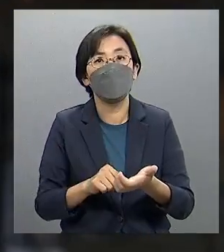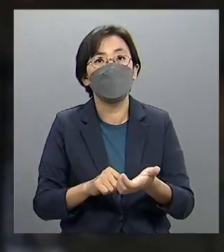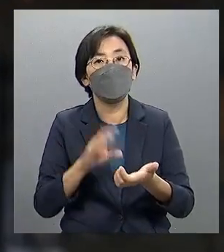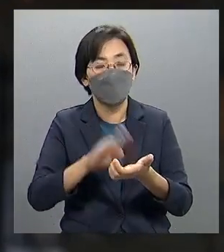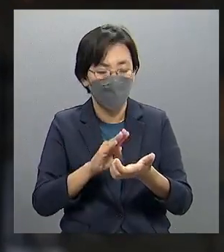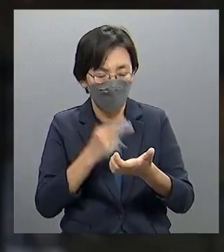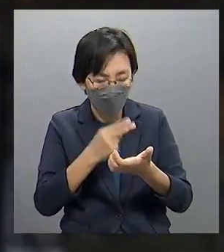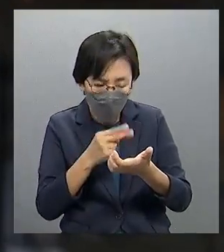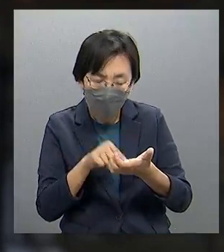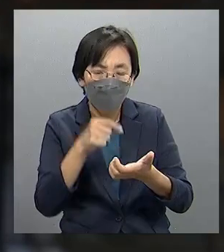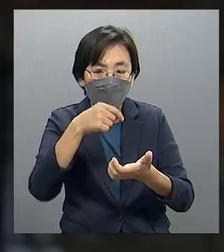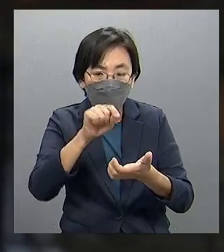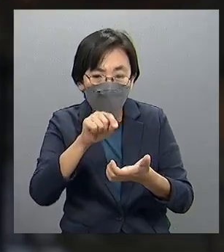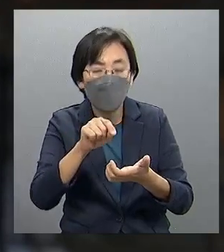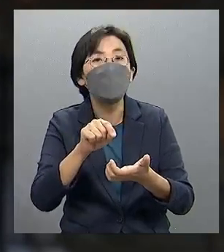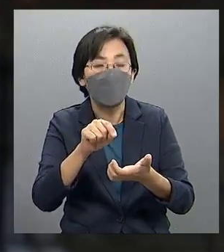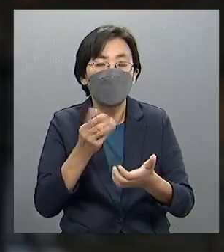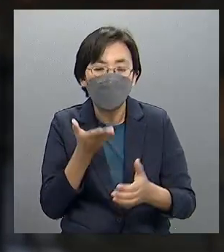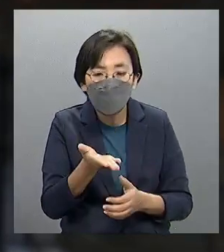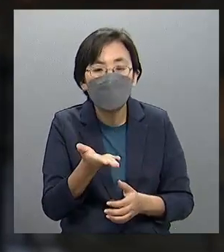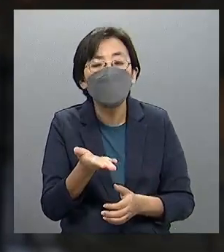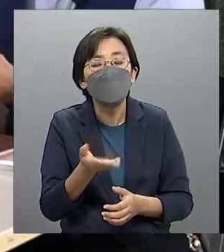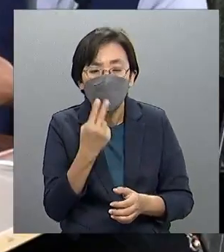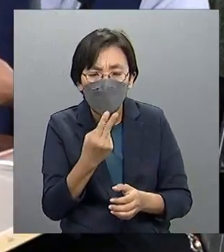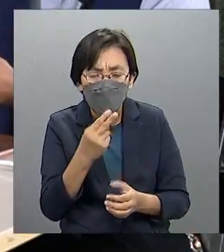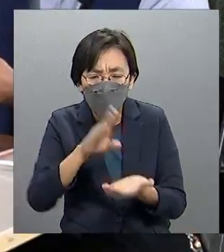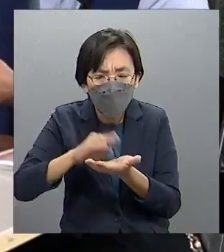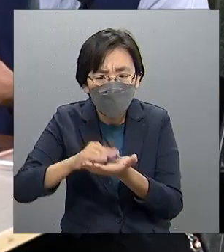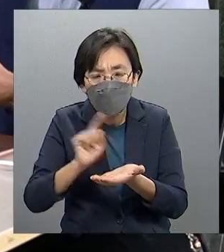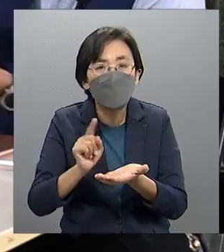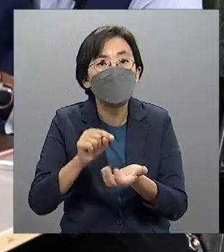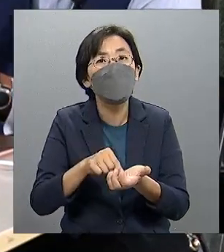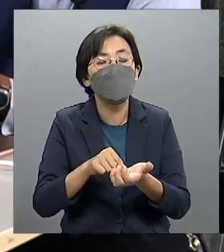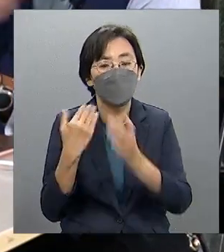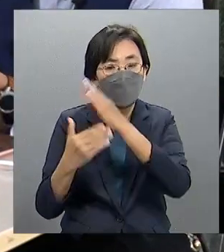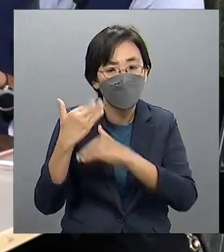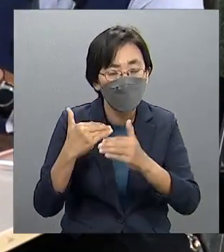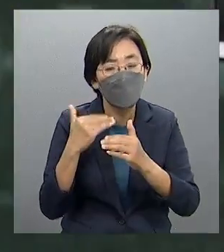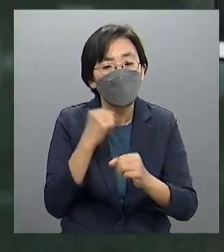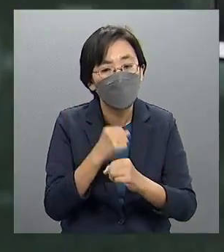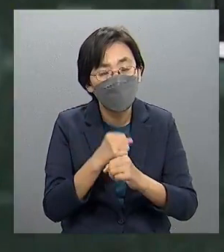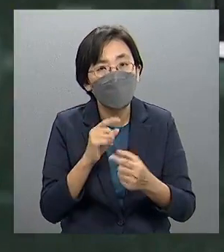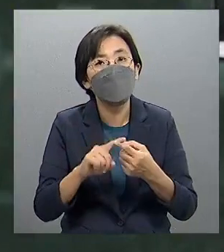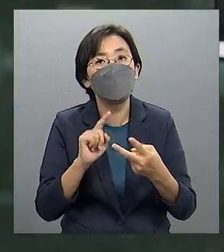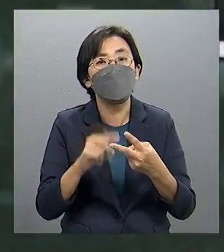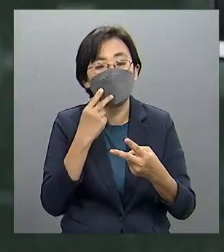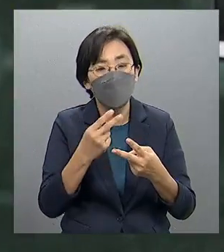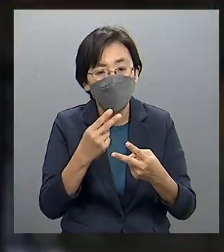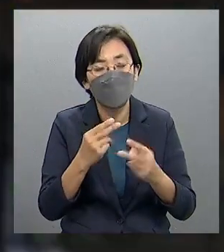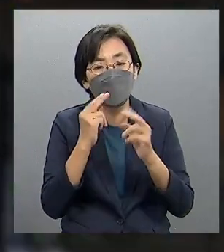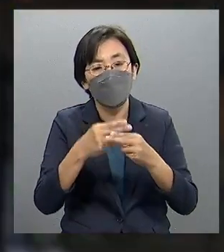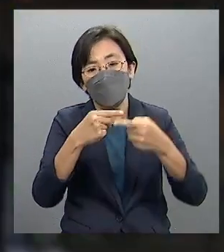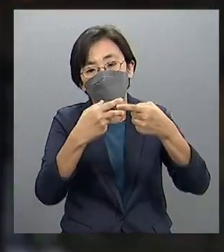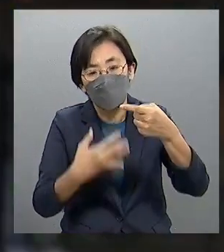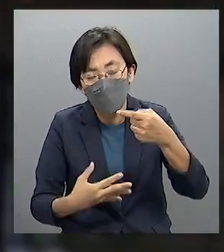การขออนุญาตว่าเข้าอะไรบ้าง ค ุณไปลองดูดีๆสิมันขอดูประวัติผู้ใช้งานข ขอเข้า contact list ครับ ขอเข้าดูอีเมลข